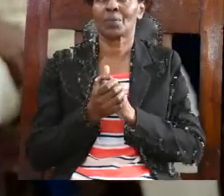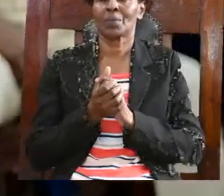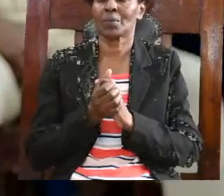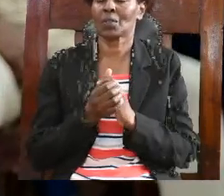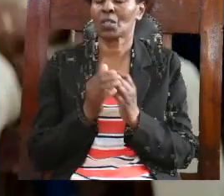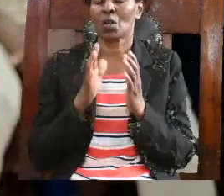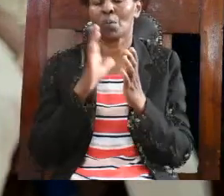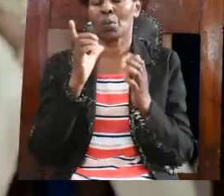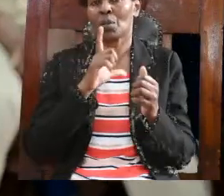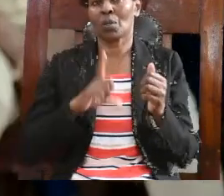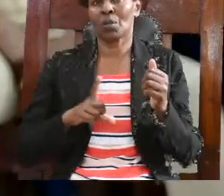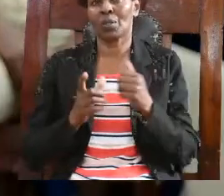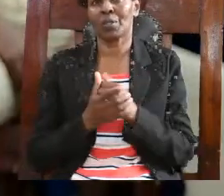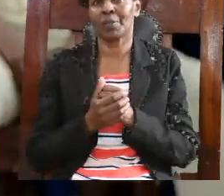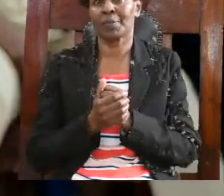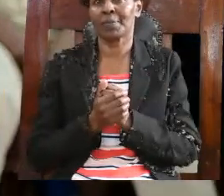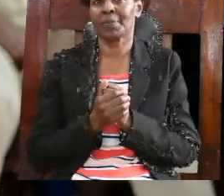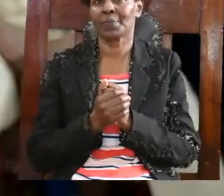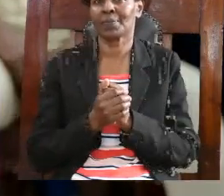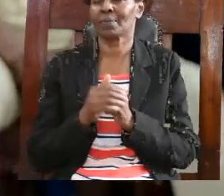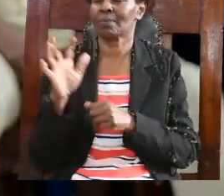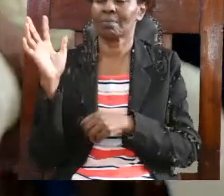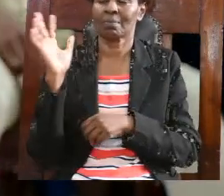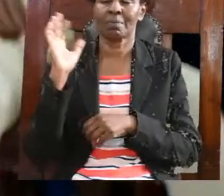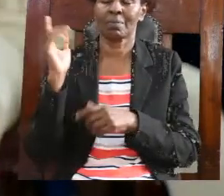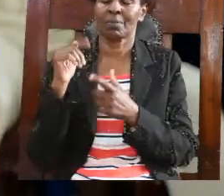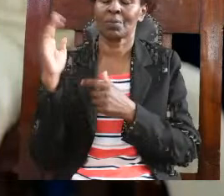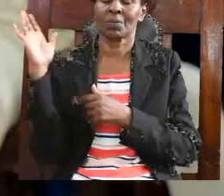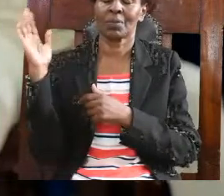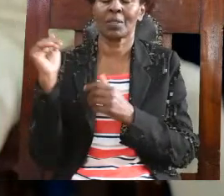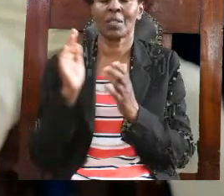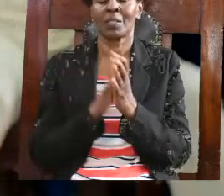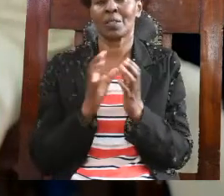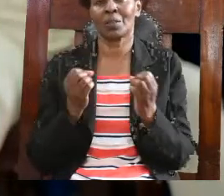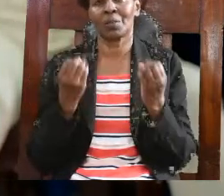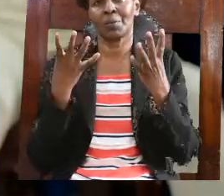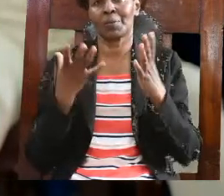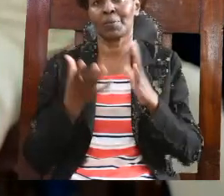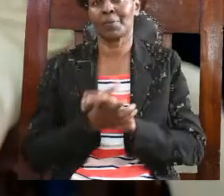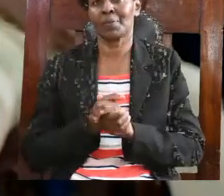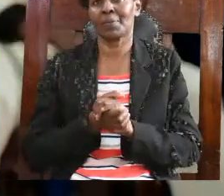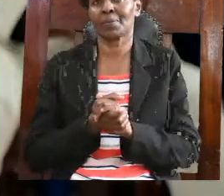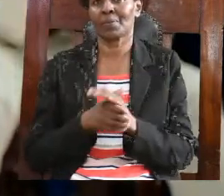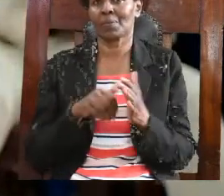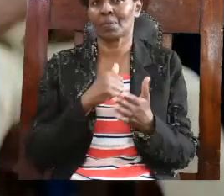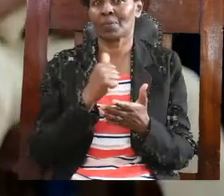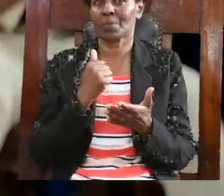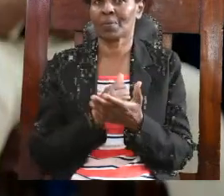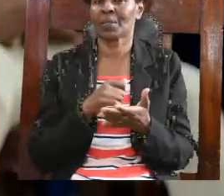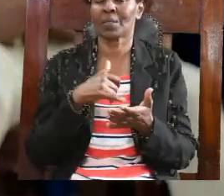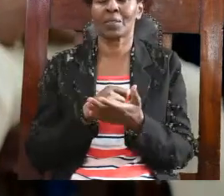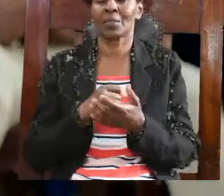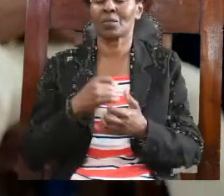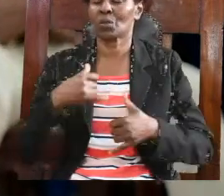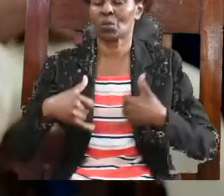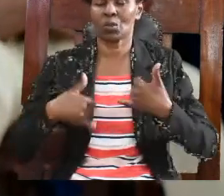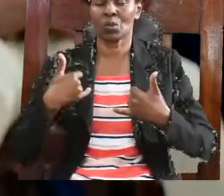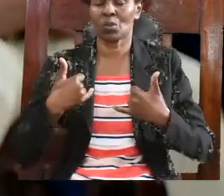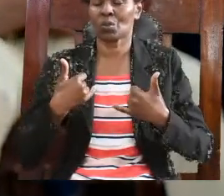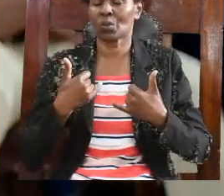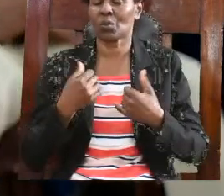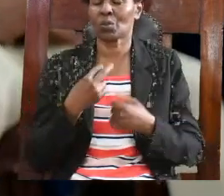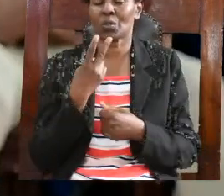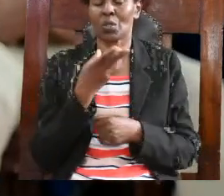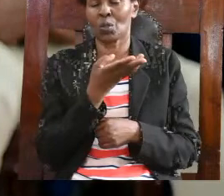Bwana asifiwe. Nipungieni mkono vizuri. Haleluya. Amen. Ni furaha kuu kuwaona mara